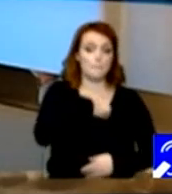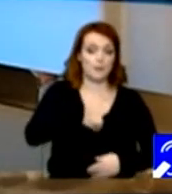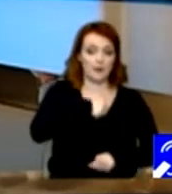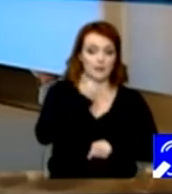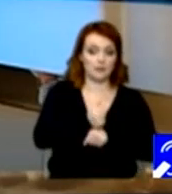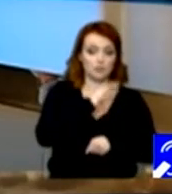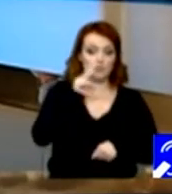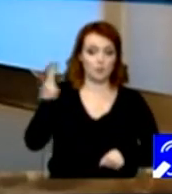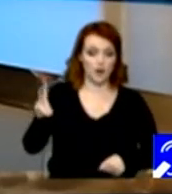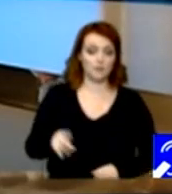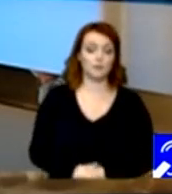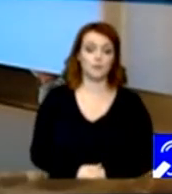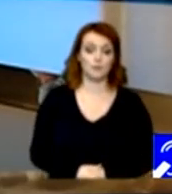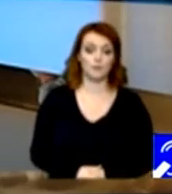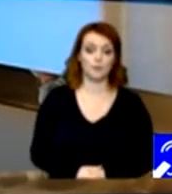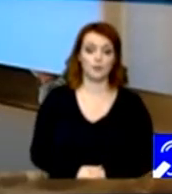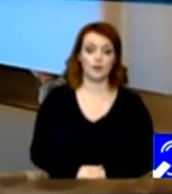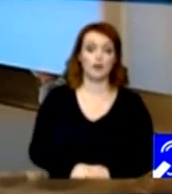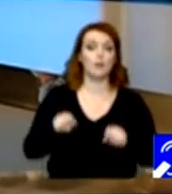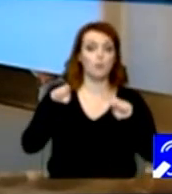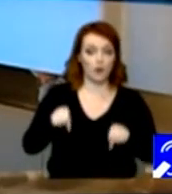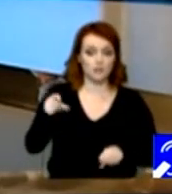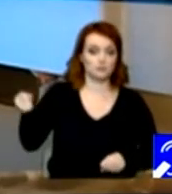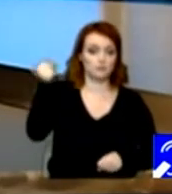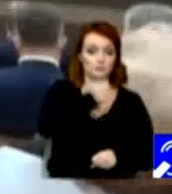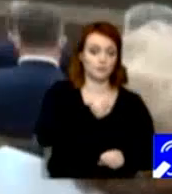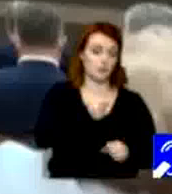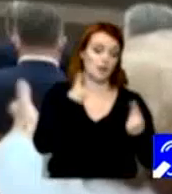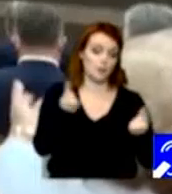îl poate numi viceprimar printre o simplă dispoziție